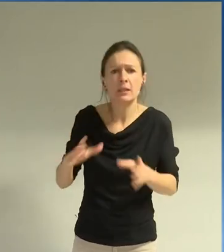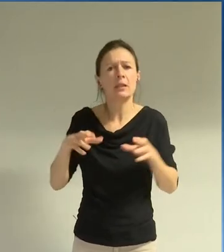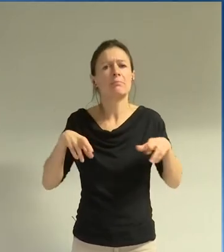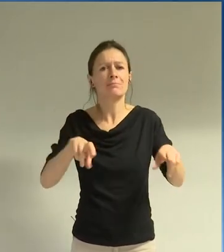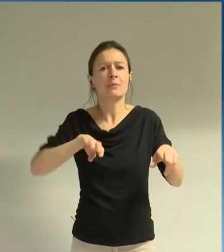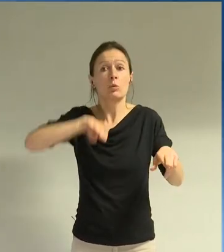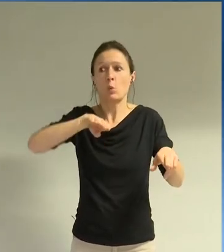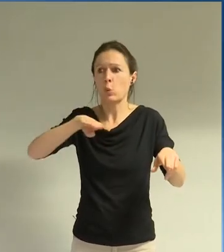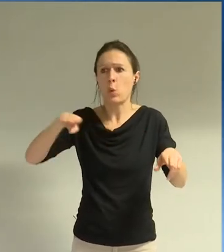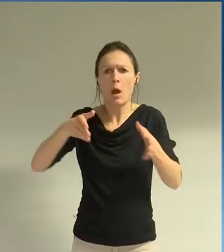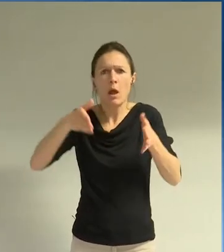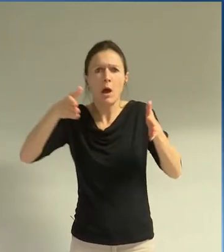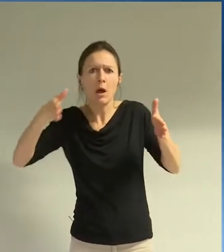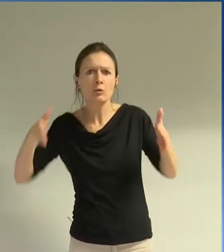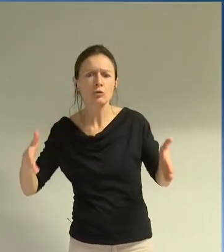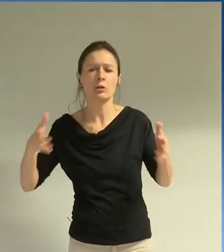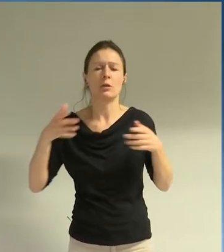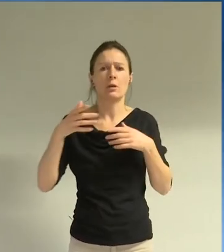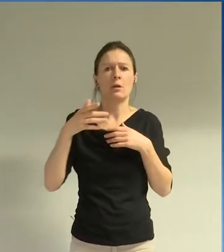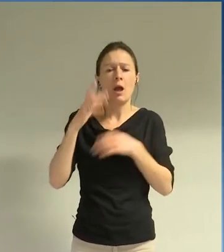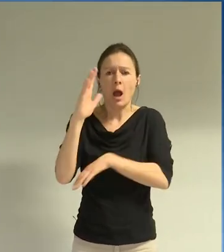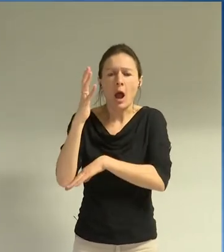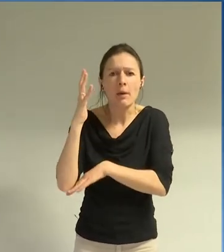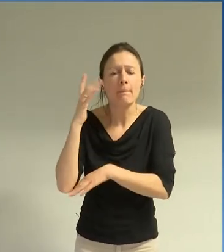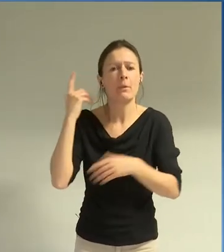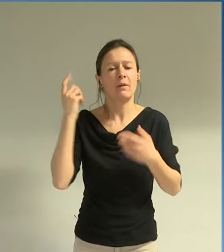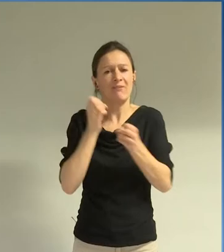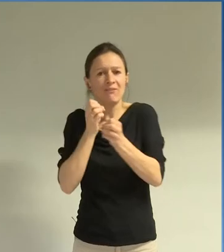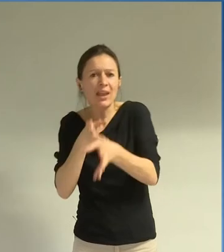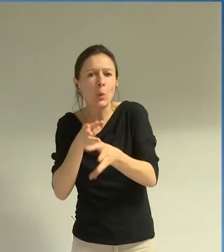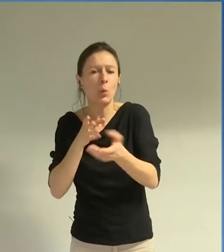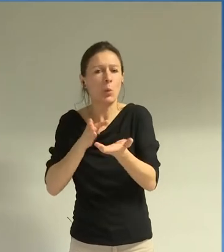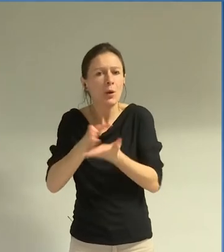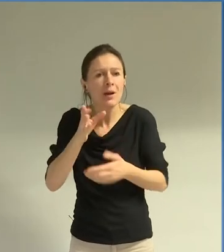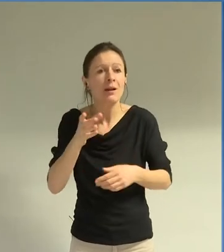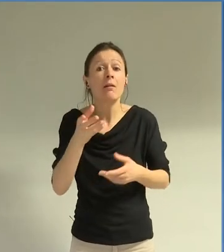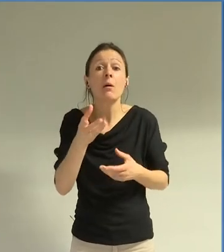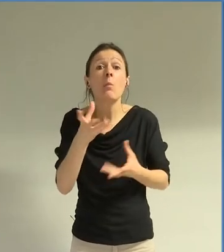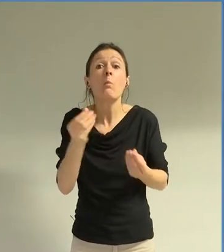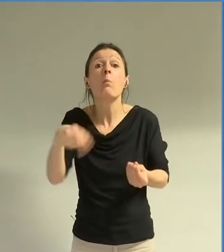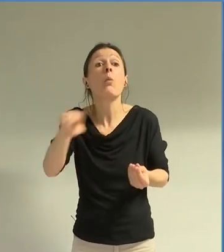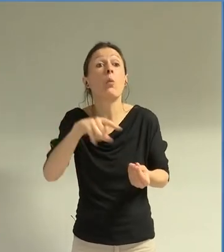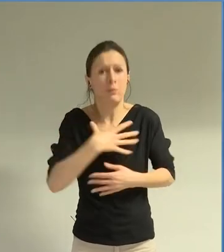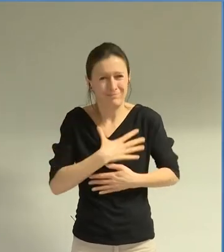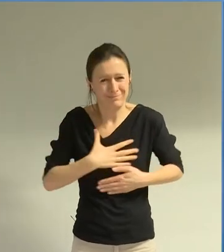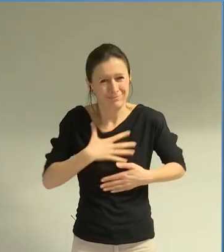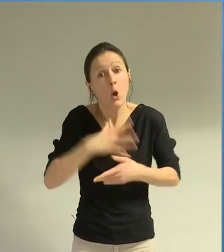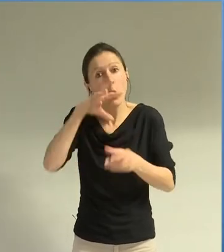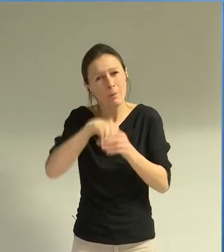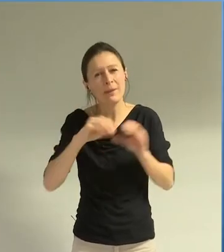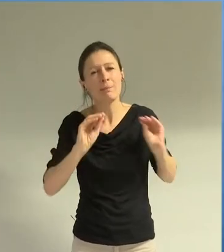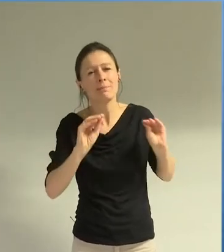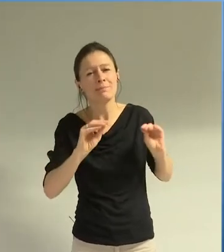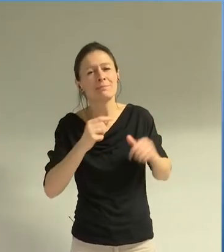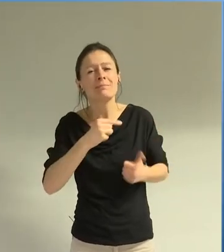vélo avec une circulation automobile apaisé donne satisfaction à beaucoup y compris à de nombreux commerçants et